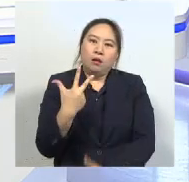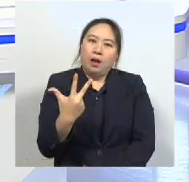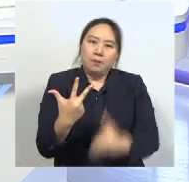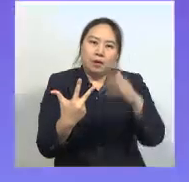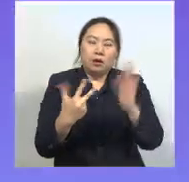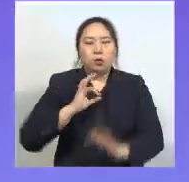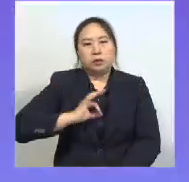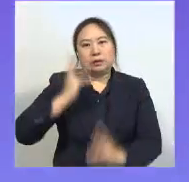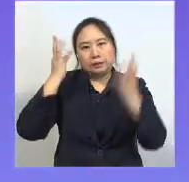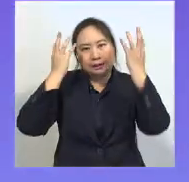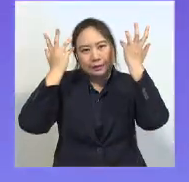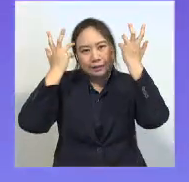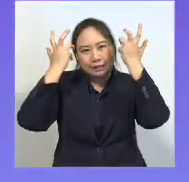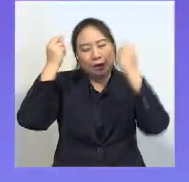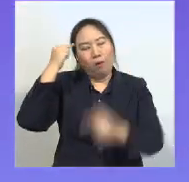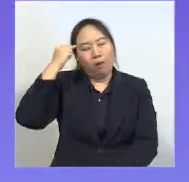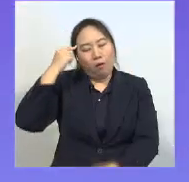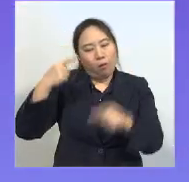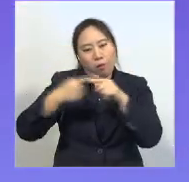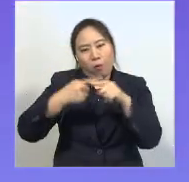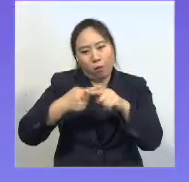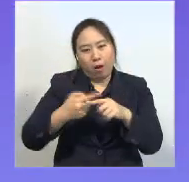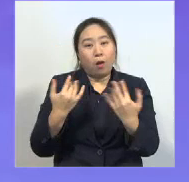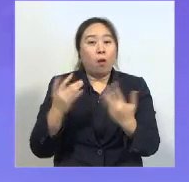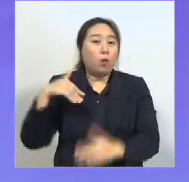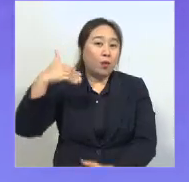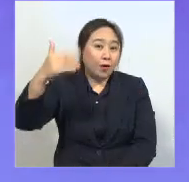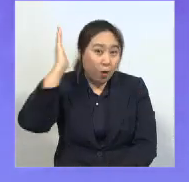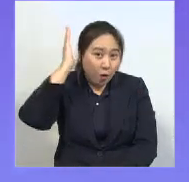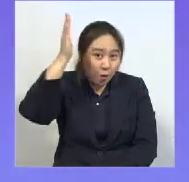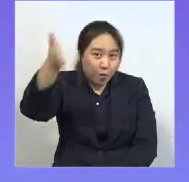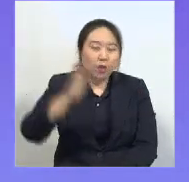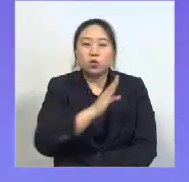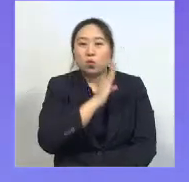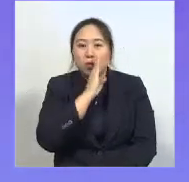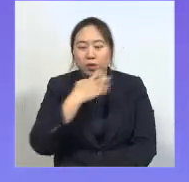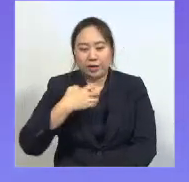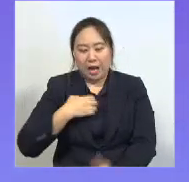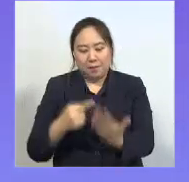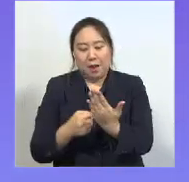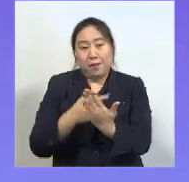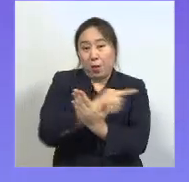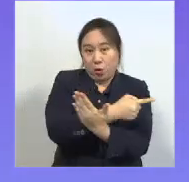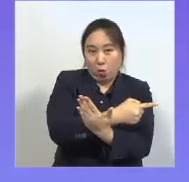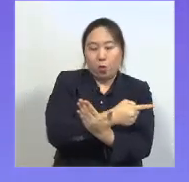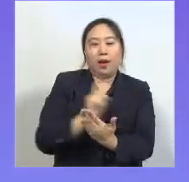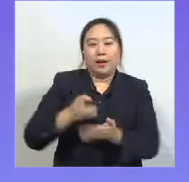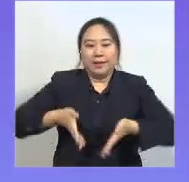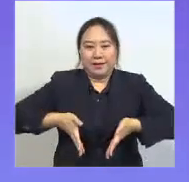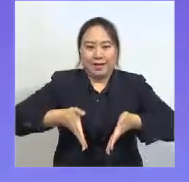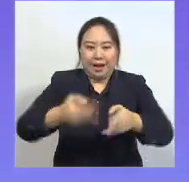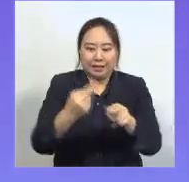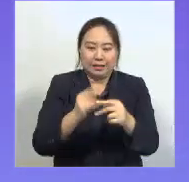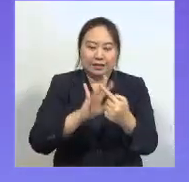ขึ้นแต่ต่อไปเนี่ยถ้าไปภาคตะวันตกเขาบอกว่าถ้าเราจะไปภาคตะวันตกก็จะต้องใช้อะไรนะเพชรเกษ